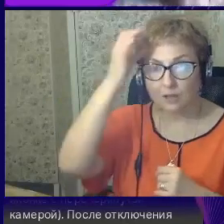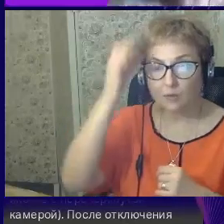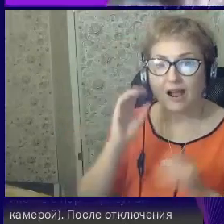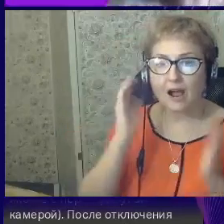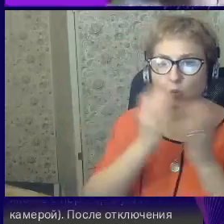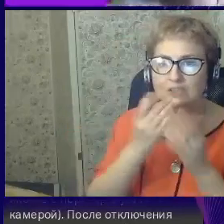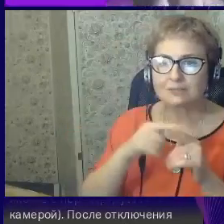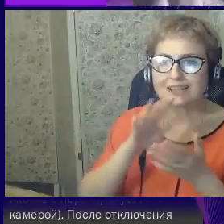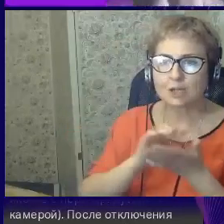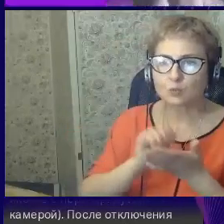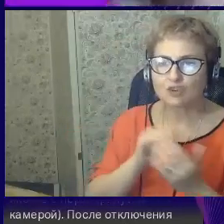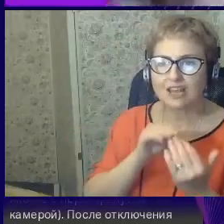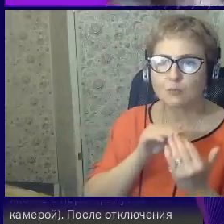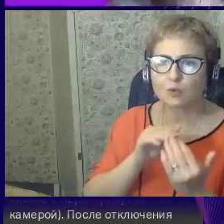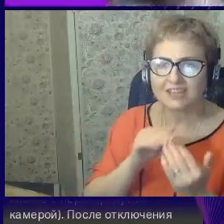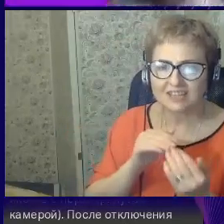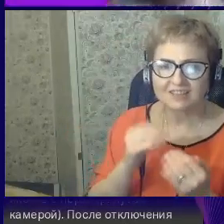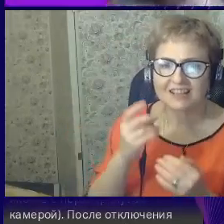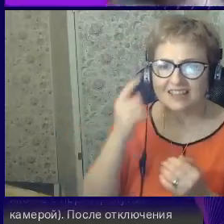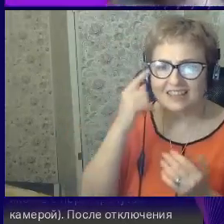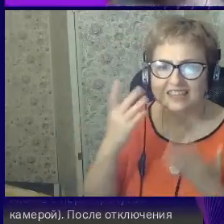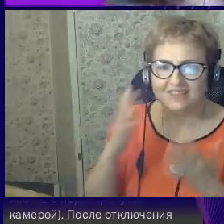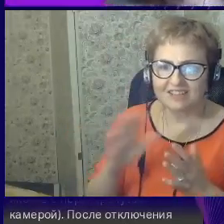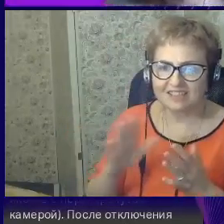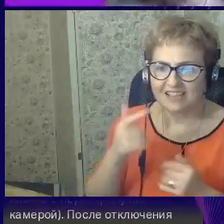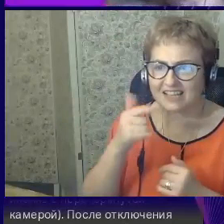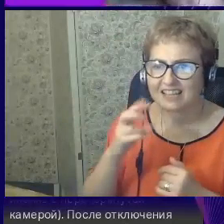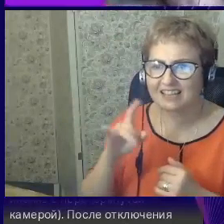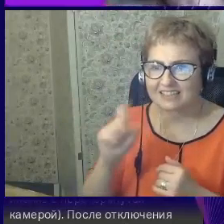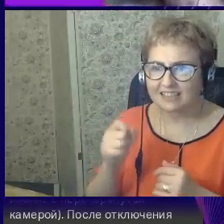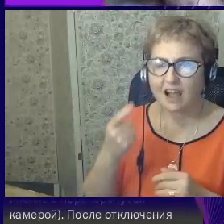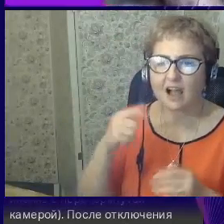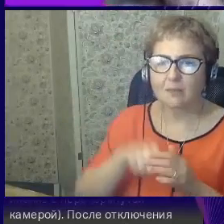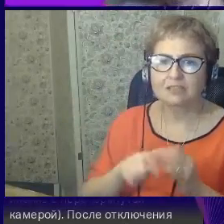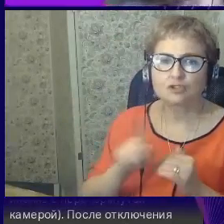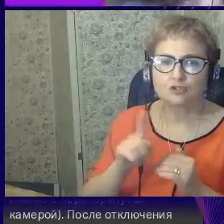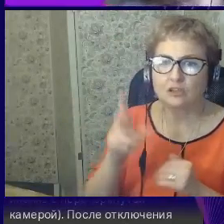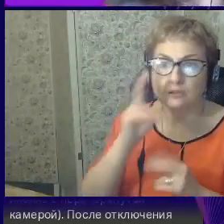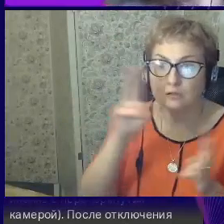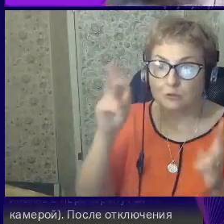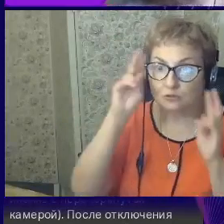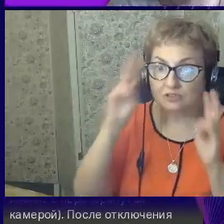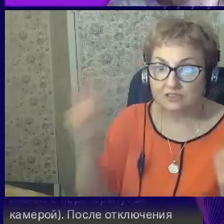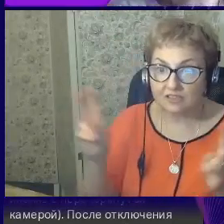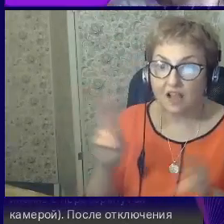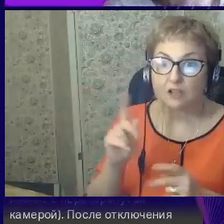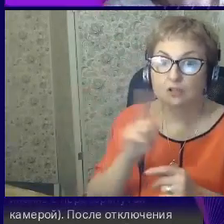что аутизм – это нарушение коммуникативных функций невыясненного генеза. Невыясненного генеза обозначает, что никто не знает,